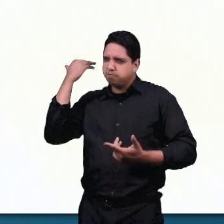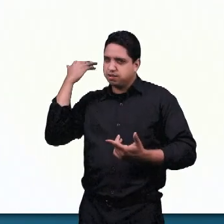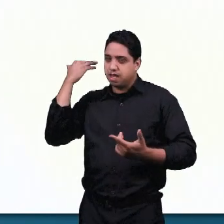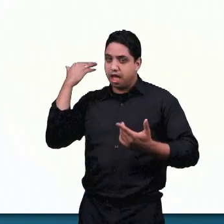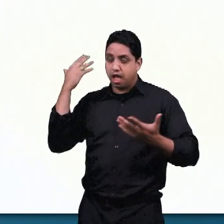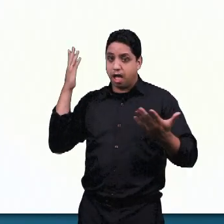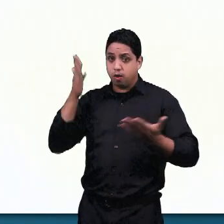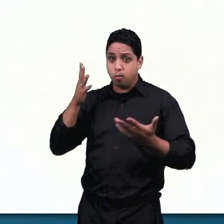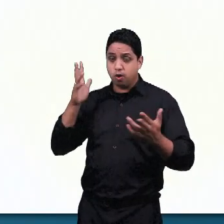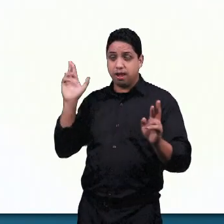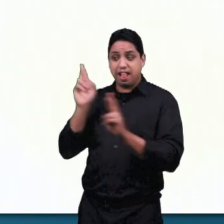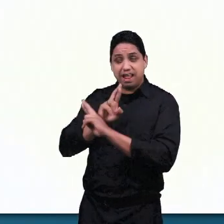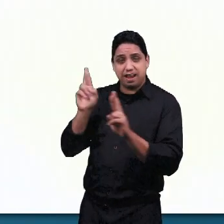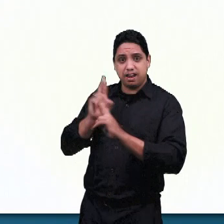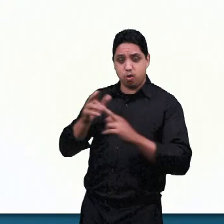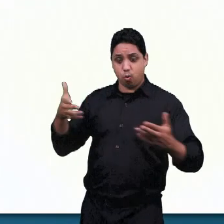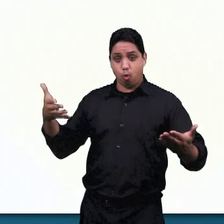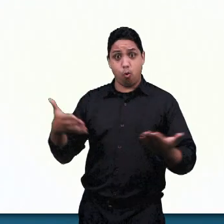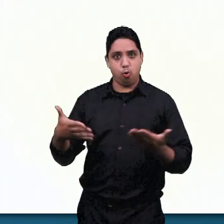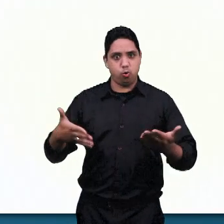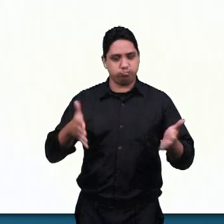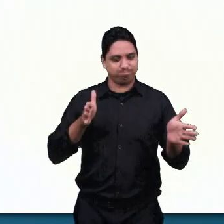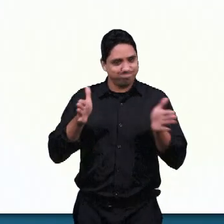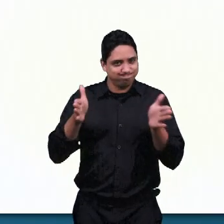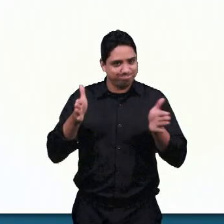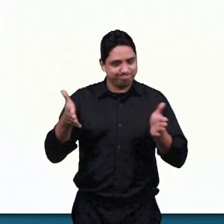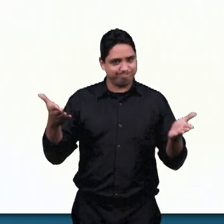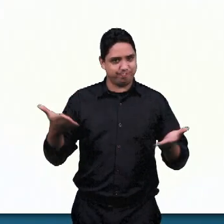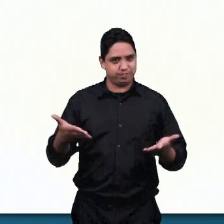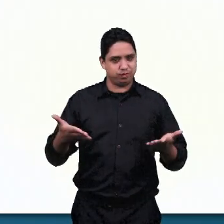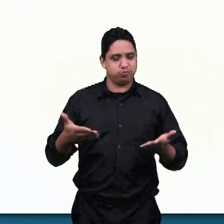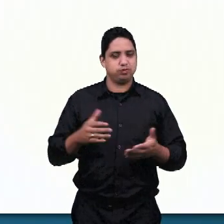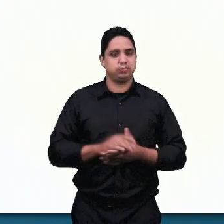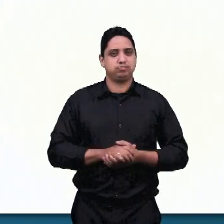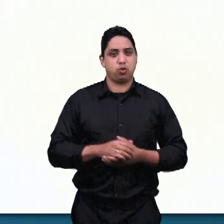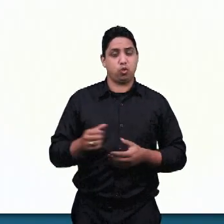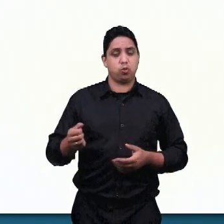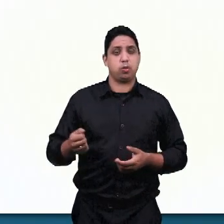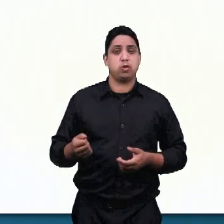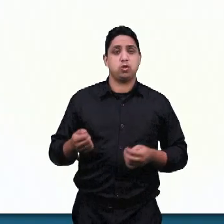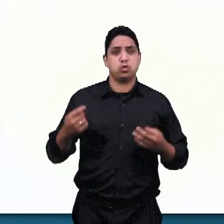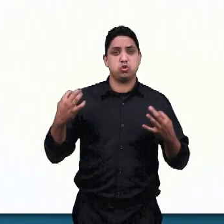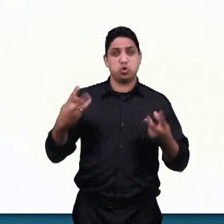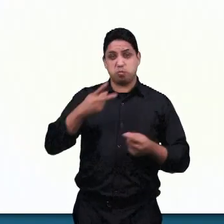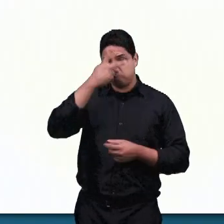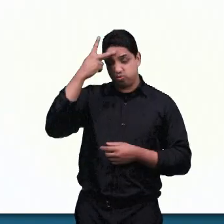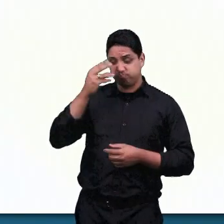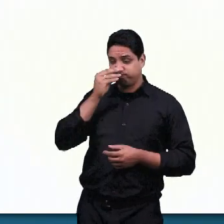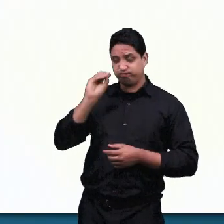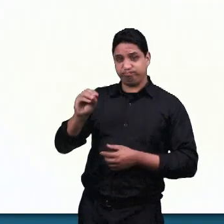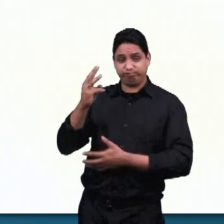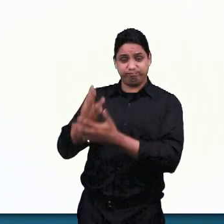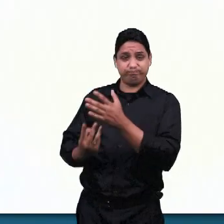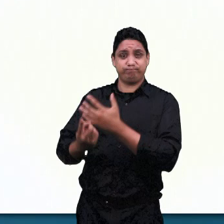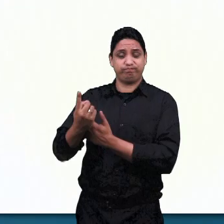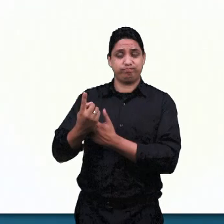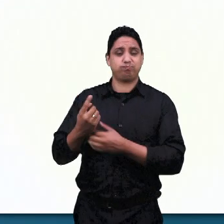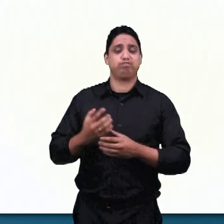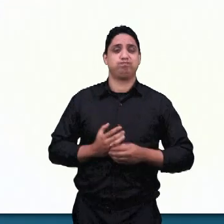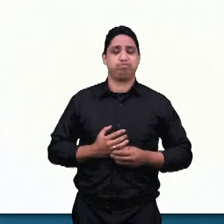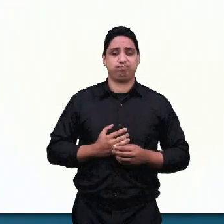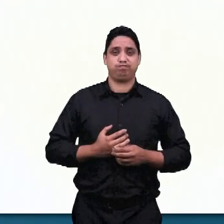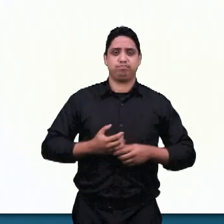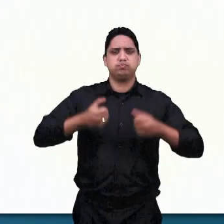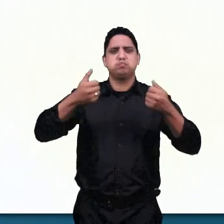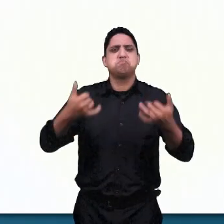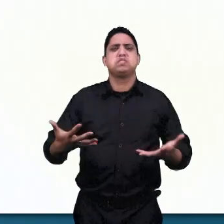prophétique avec ceux qui est abandonné par ceux qui rejettent la Trinité dans les jours